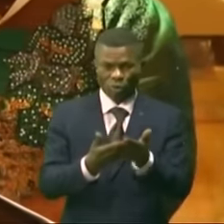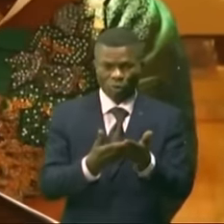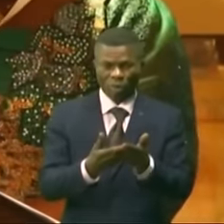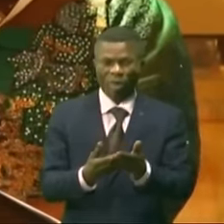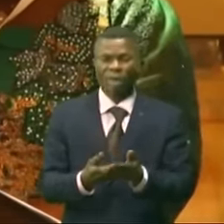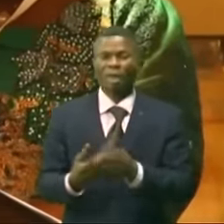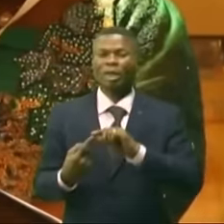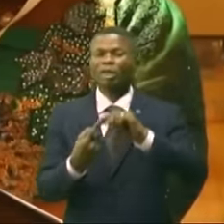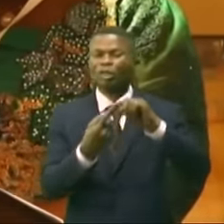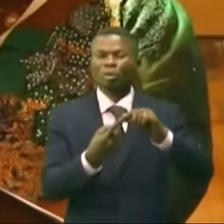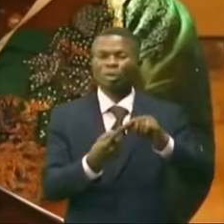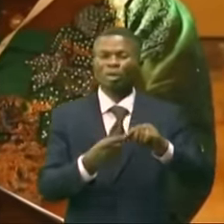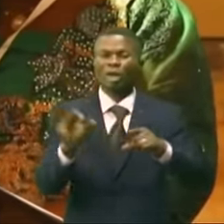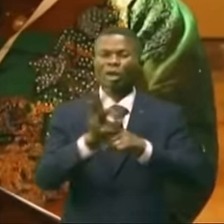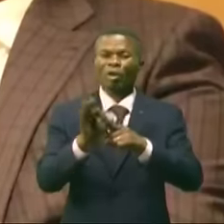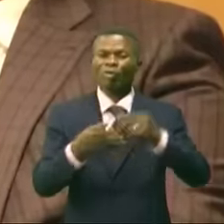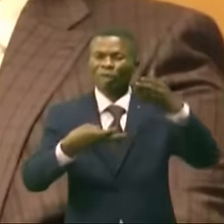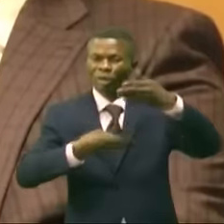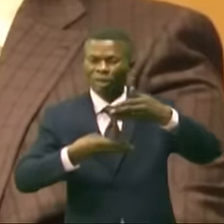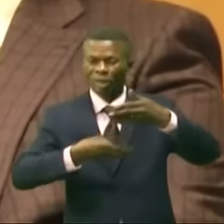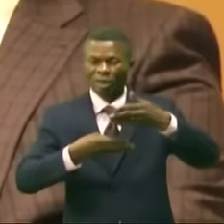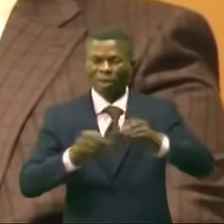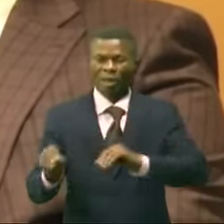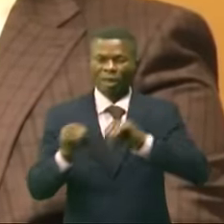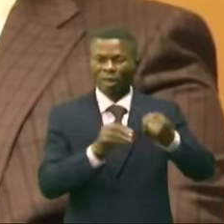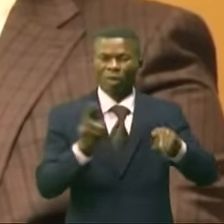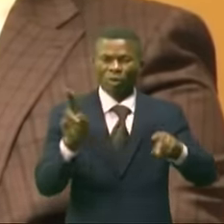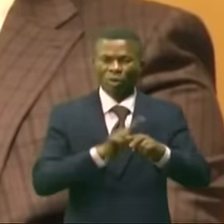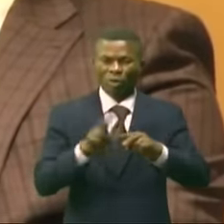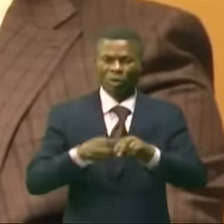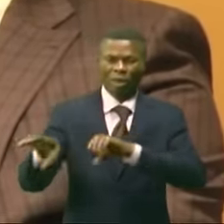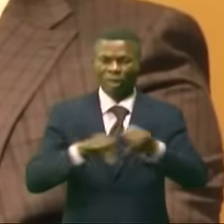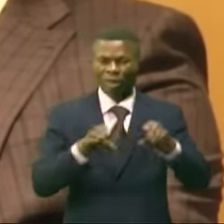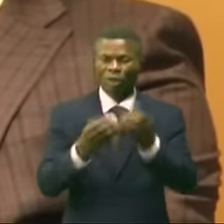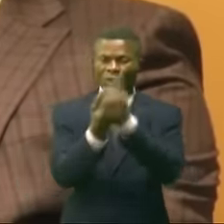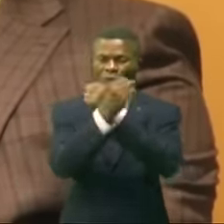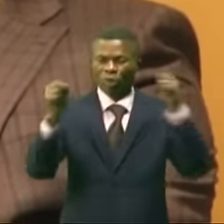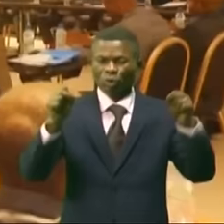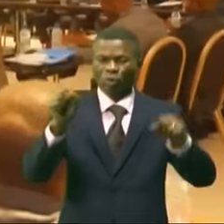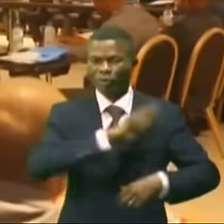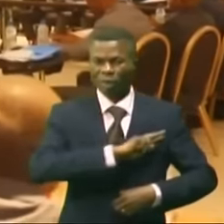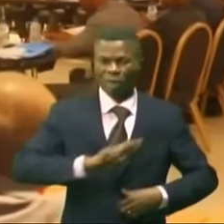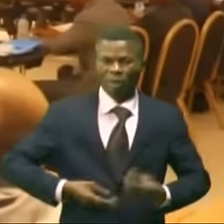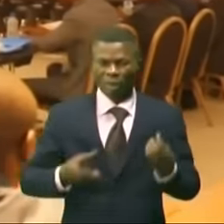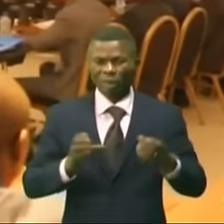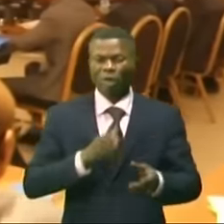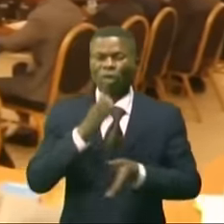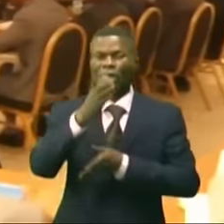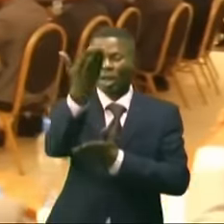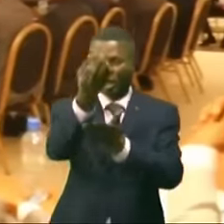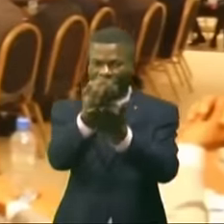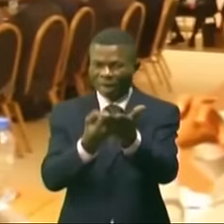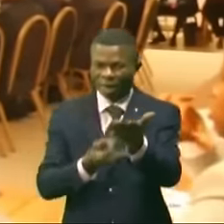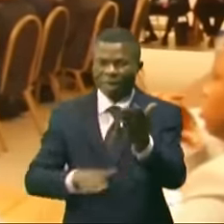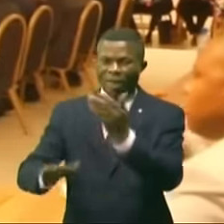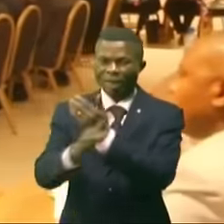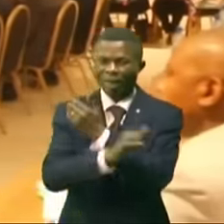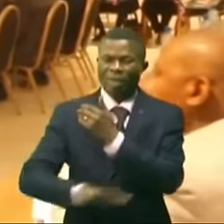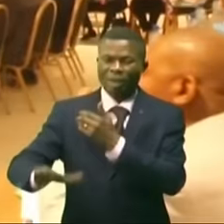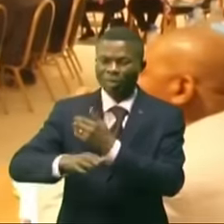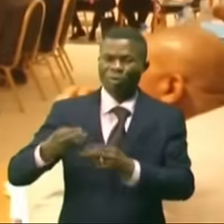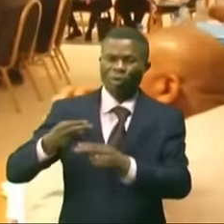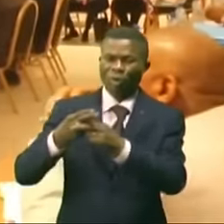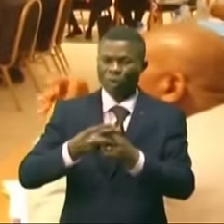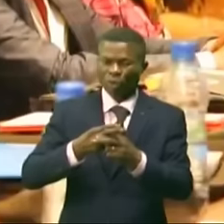particularité de cette 9e session et la mise en œuvre des actions pour sortir les RDC de la liste de pays placés sous surveillance